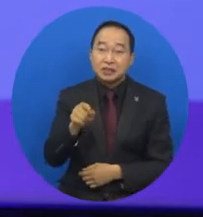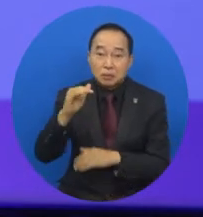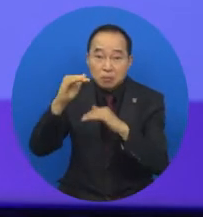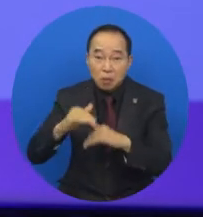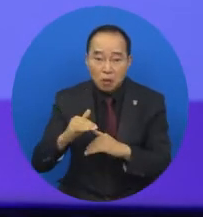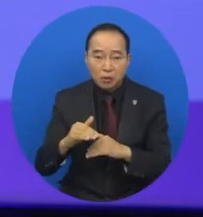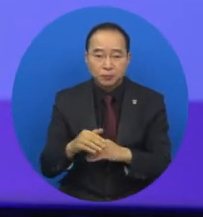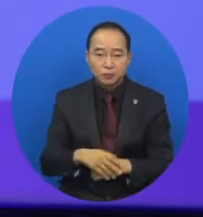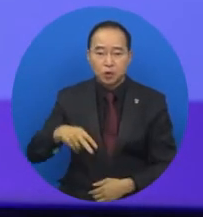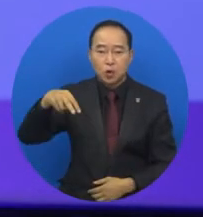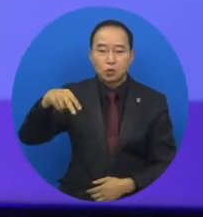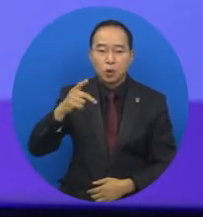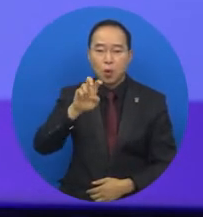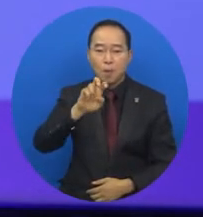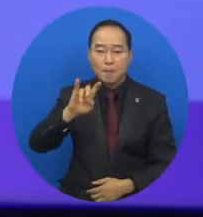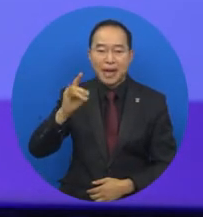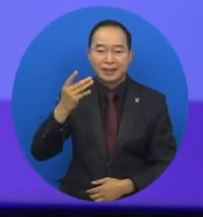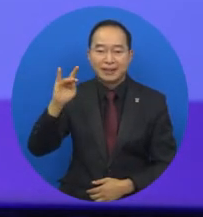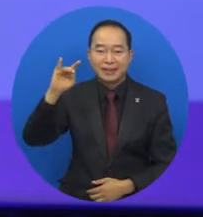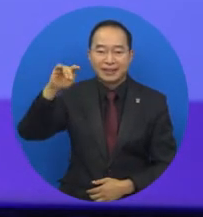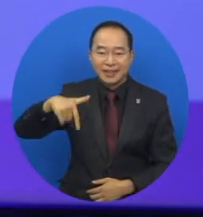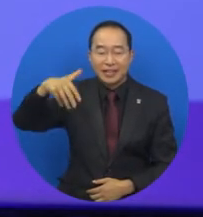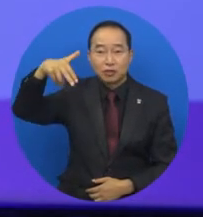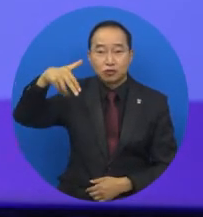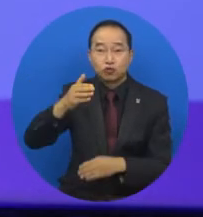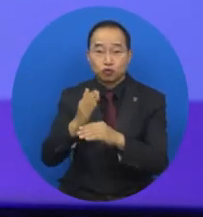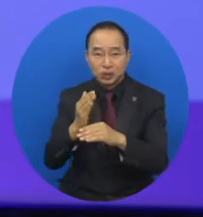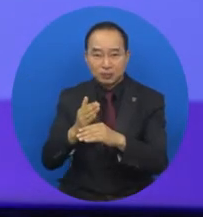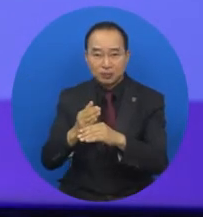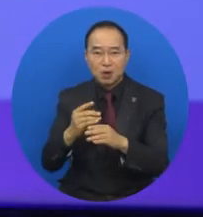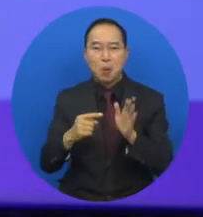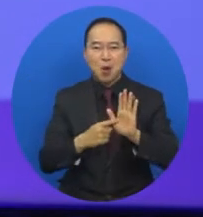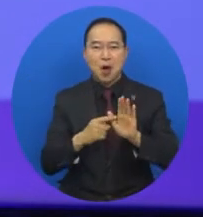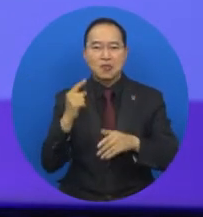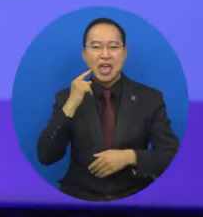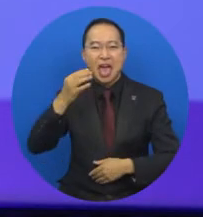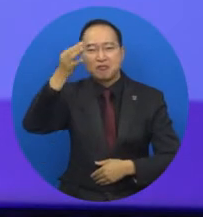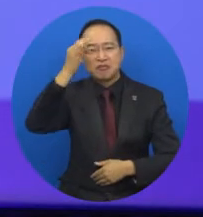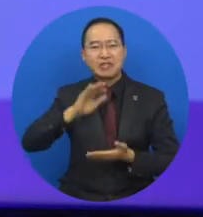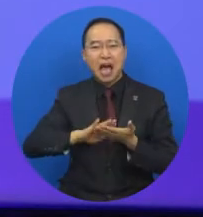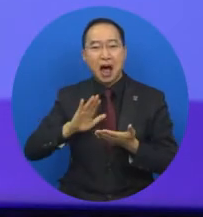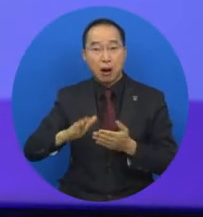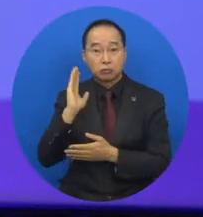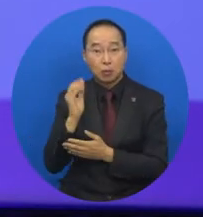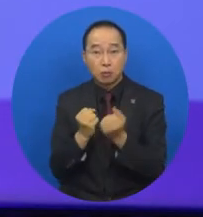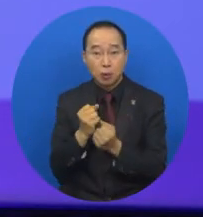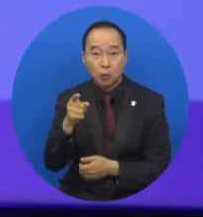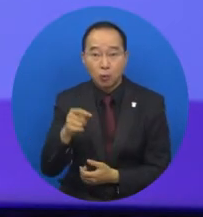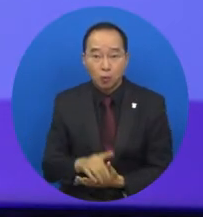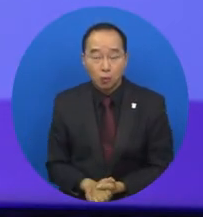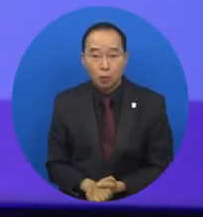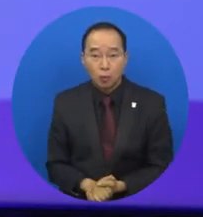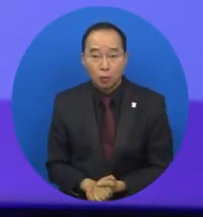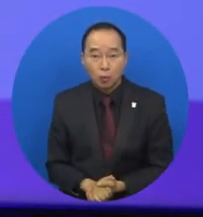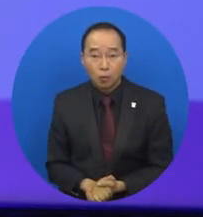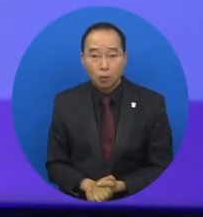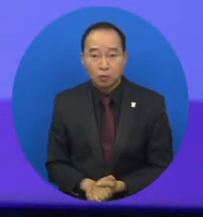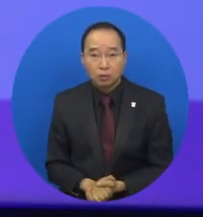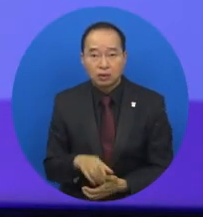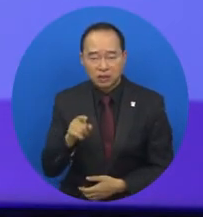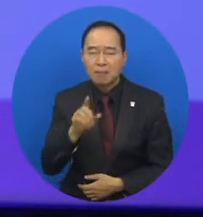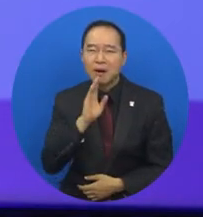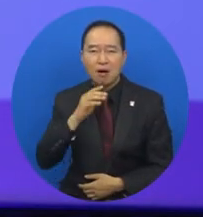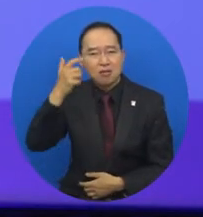그것은 소맥주 중심 표현 예술 치료이다 라고 대답을 해주셨습니다. 이게 이제